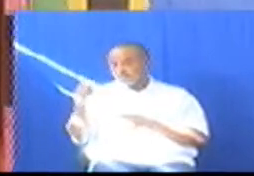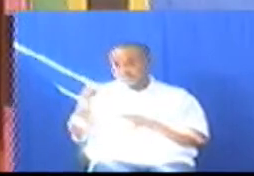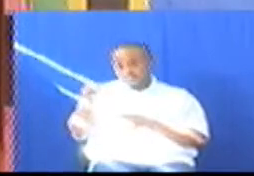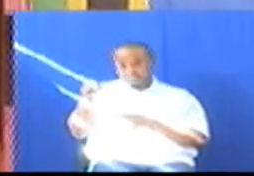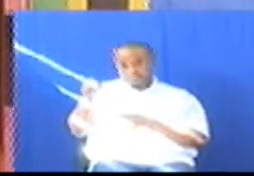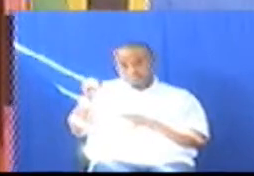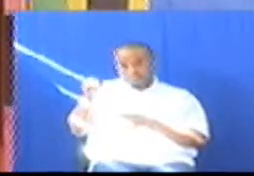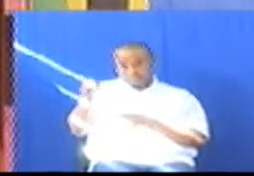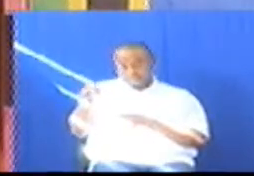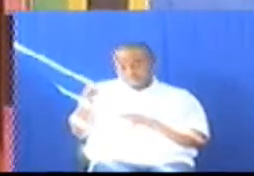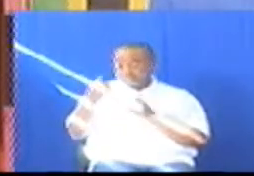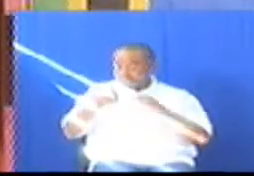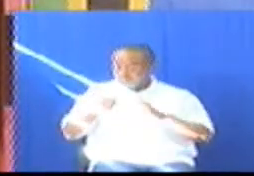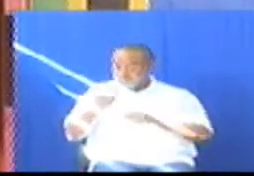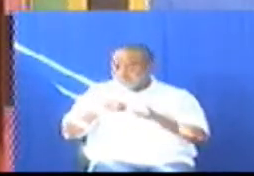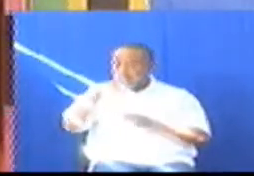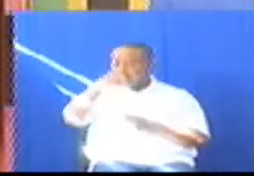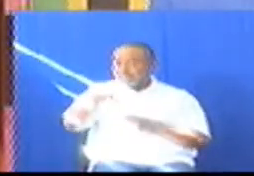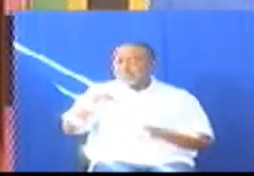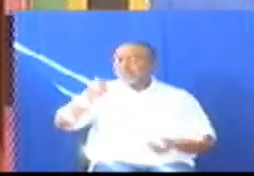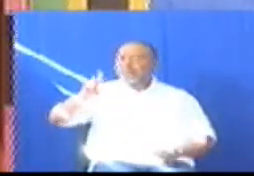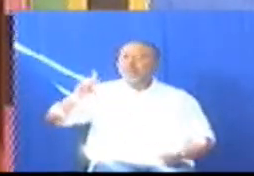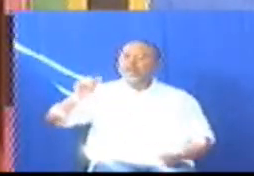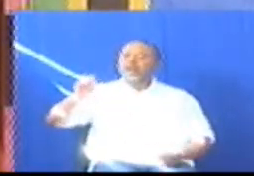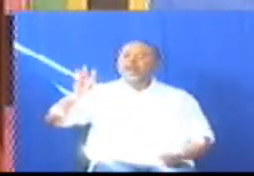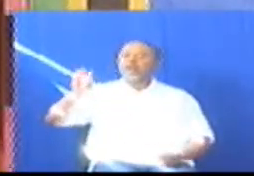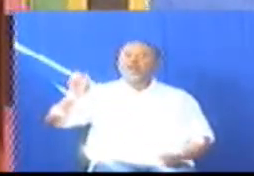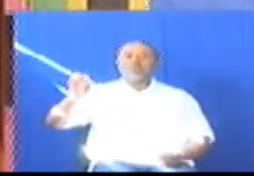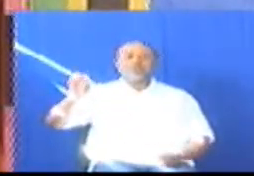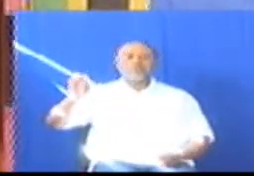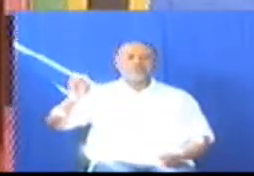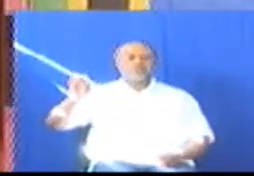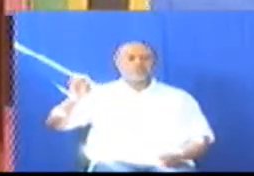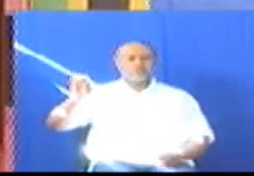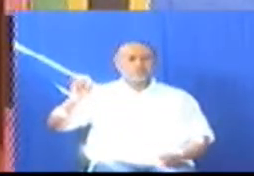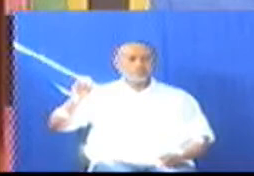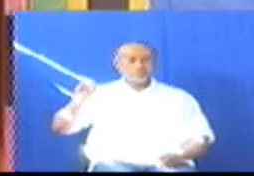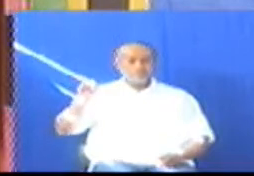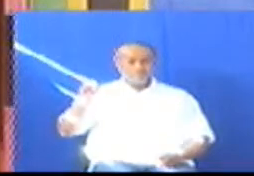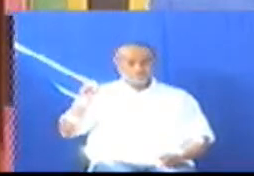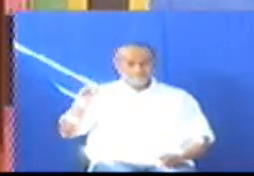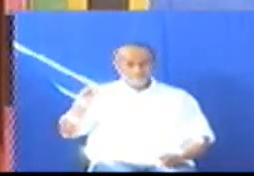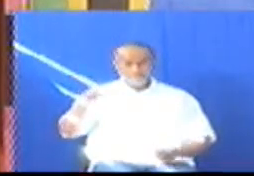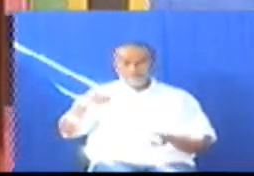inafanyika jimbo la Kawe, kwa mantiki ya kwamba mradi